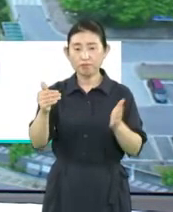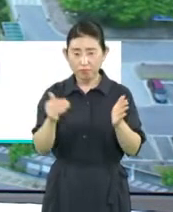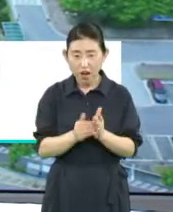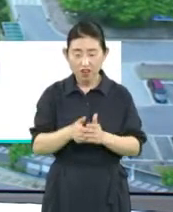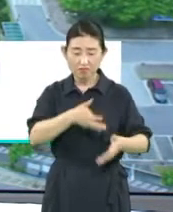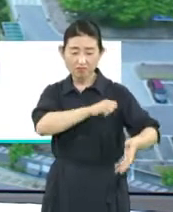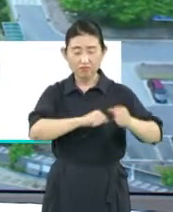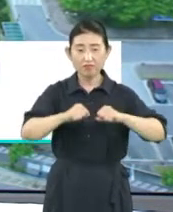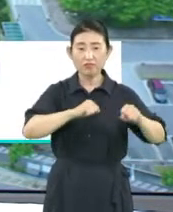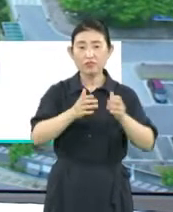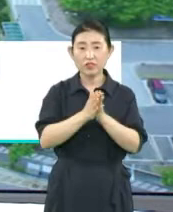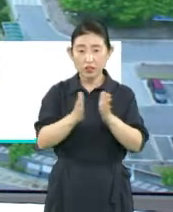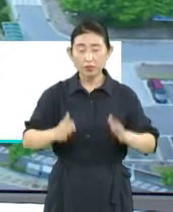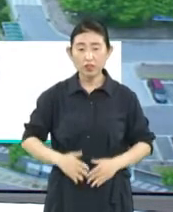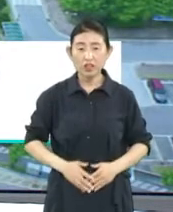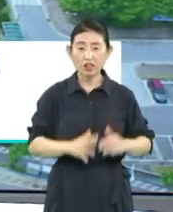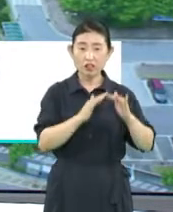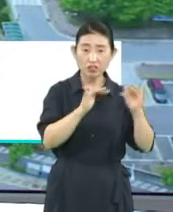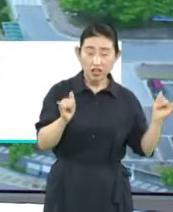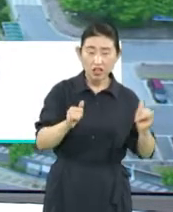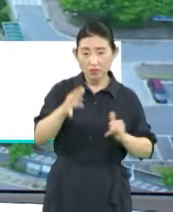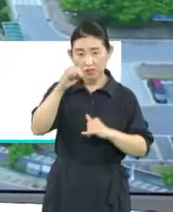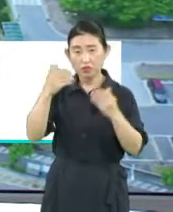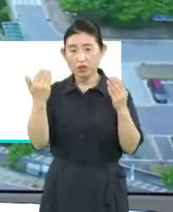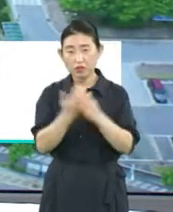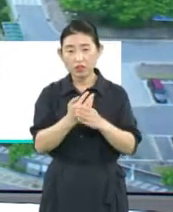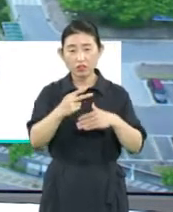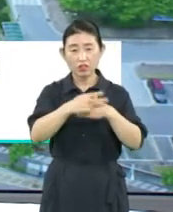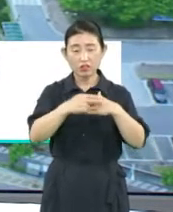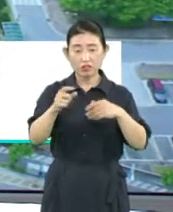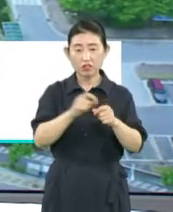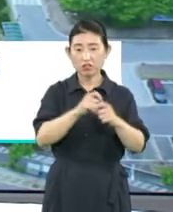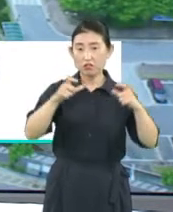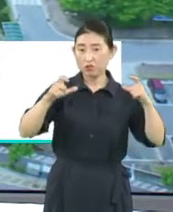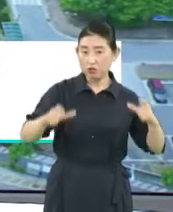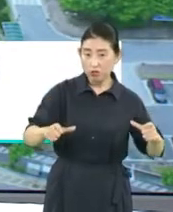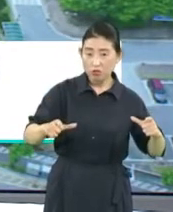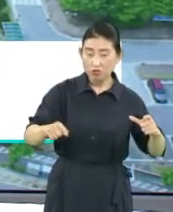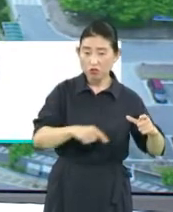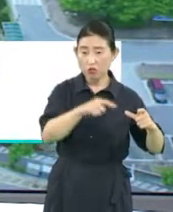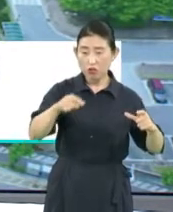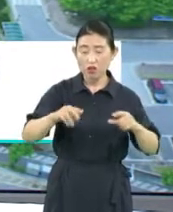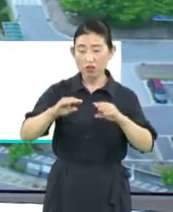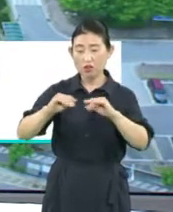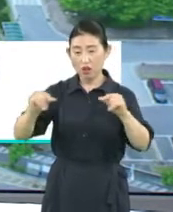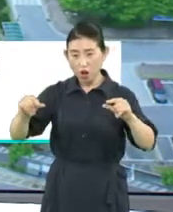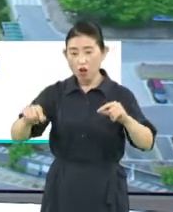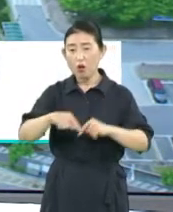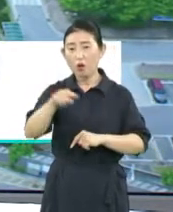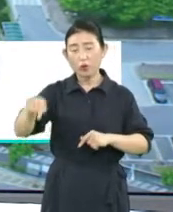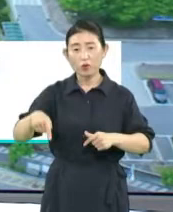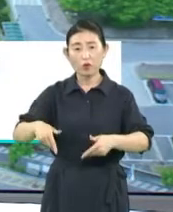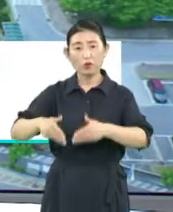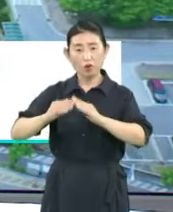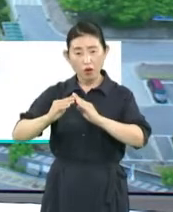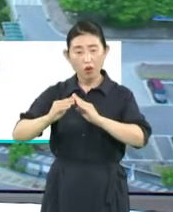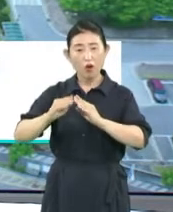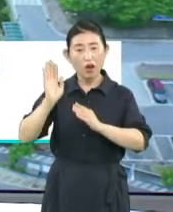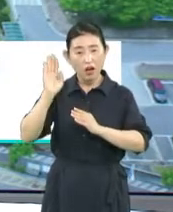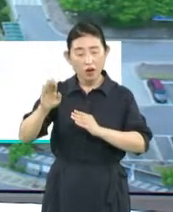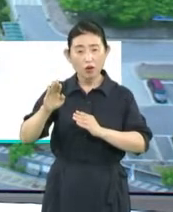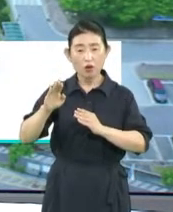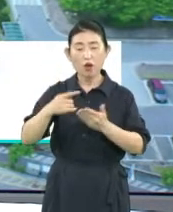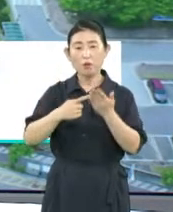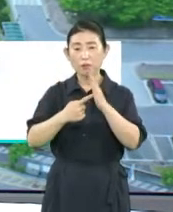절차에 돌입했습니다. 인력과 기술이 모여 있는 대덕투쿤의 바이오 벤처타운 인근을 부지 후보로 공개하는 한편